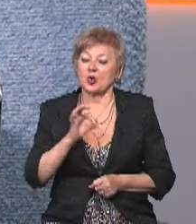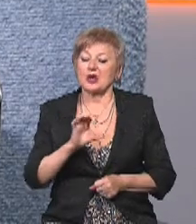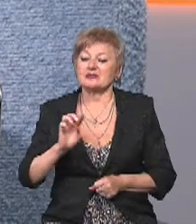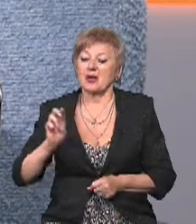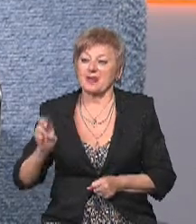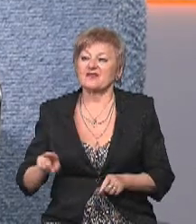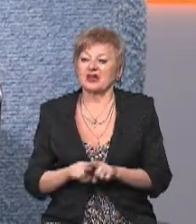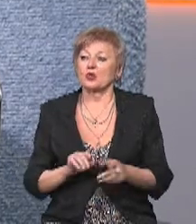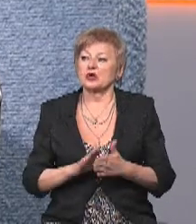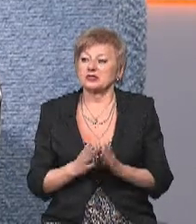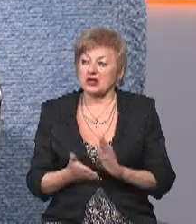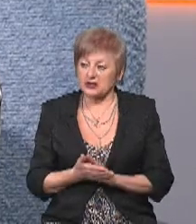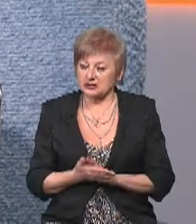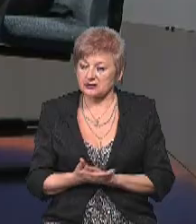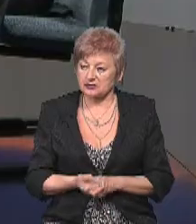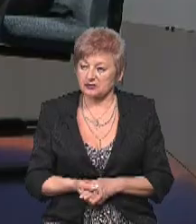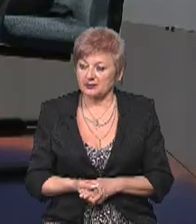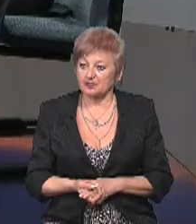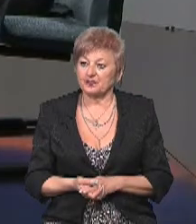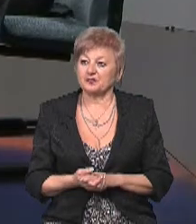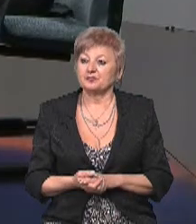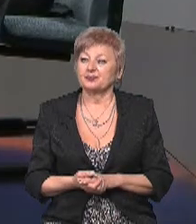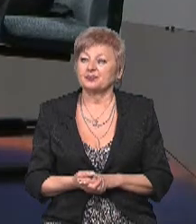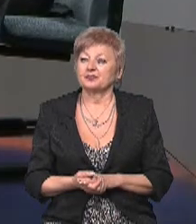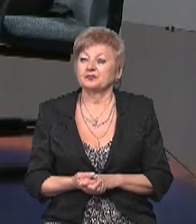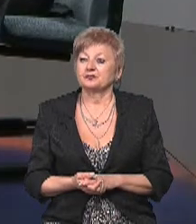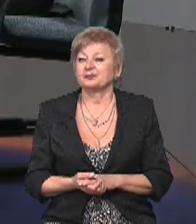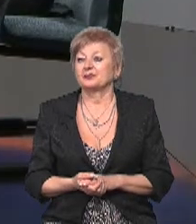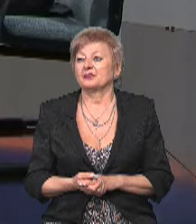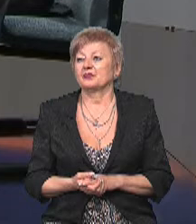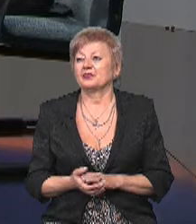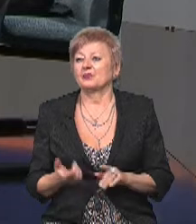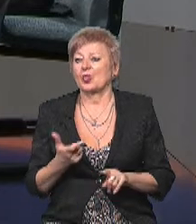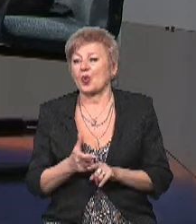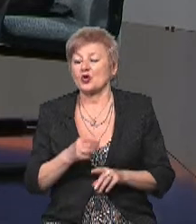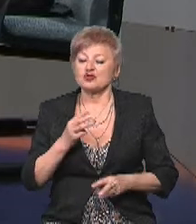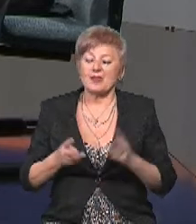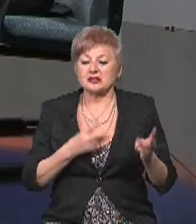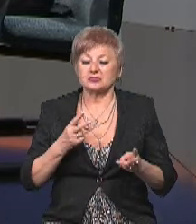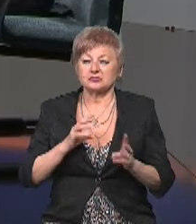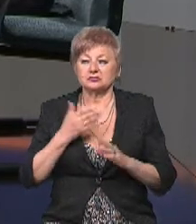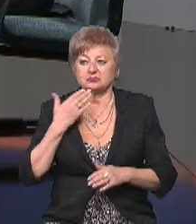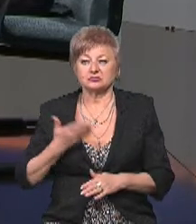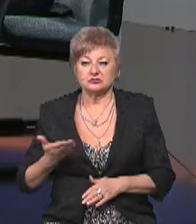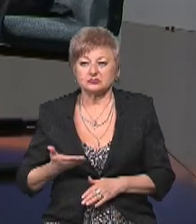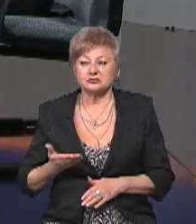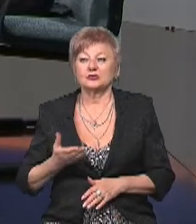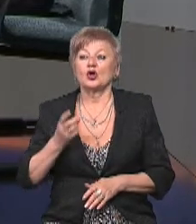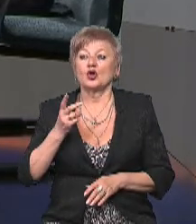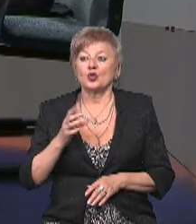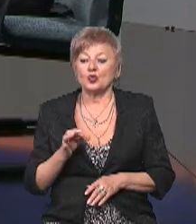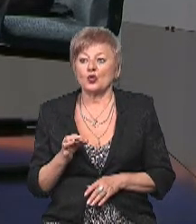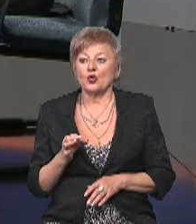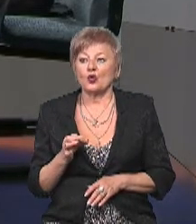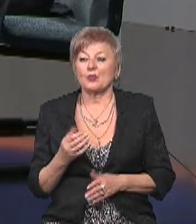цих ситуаціях, якщо є такі випадки? Пані Наталя? Очень емоціональне виступлення, но